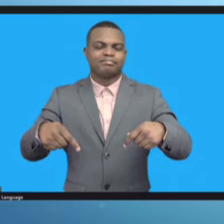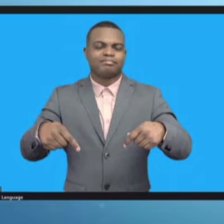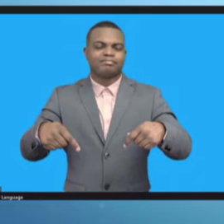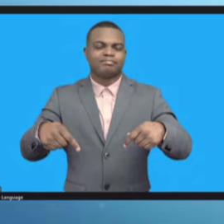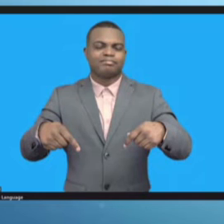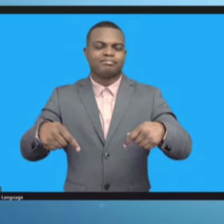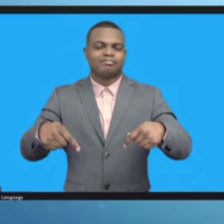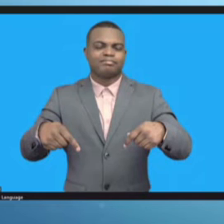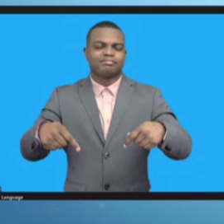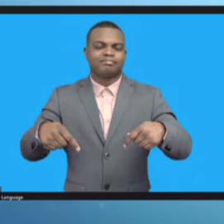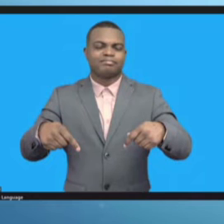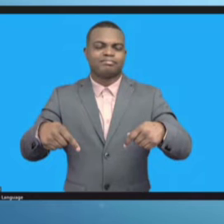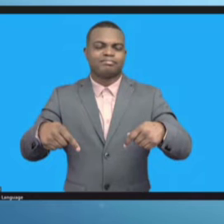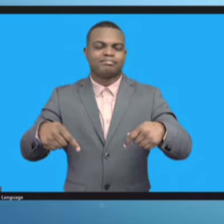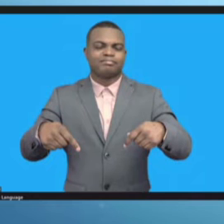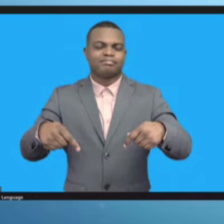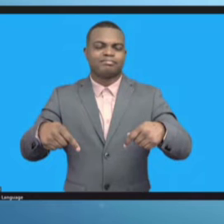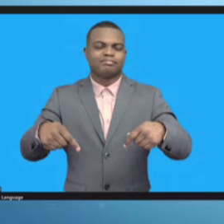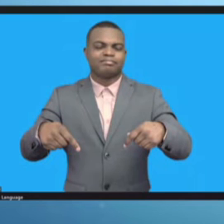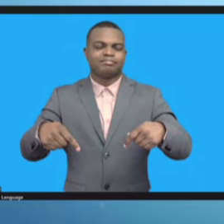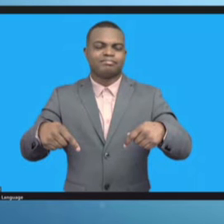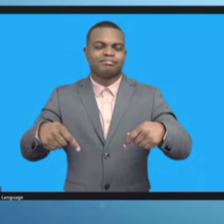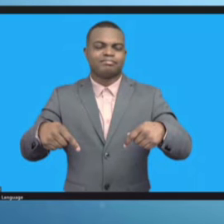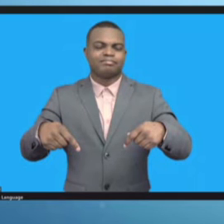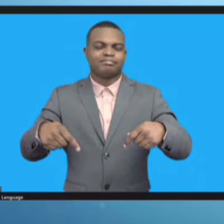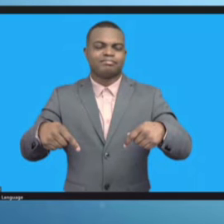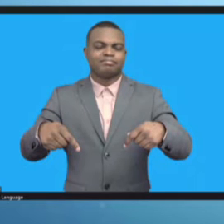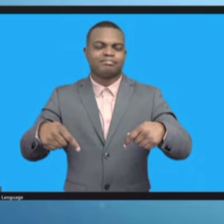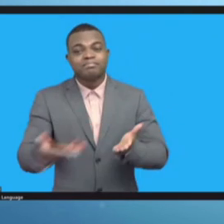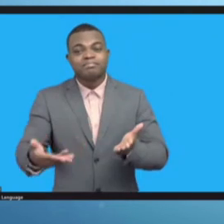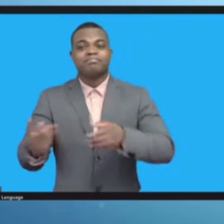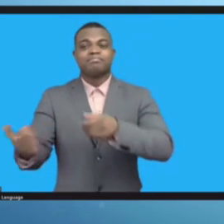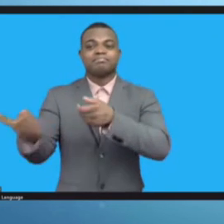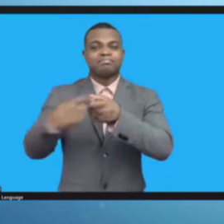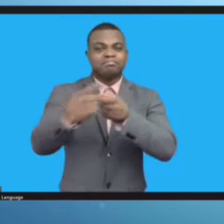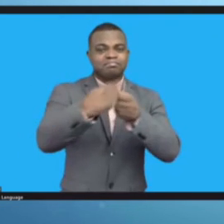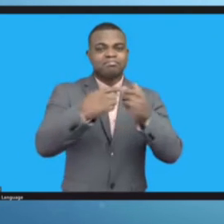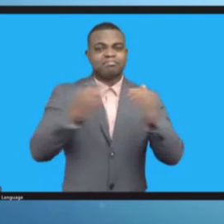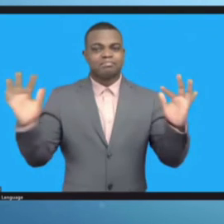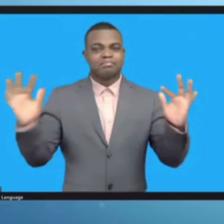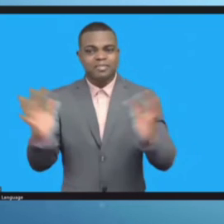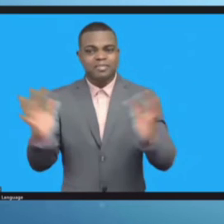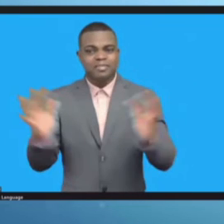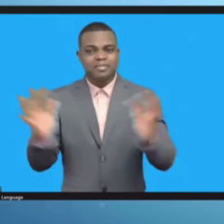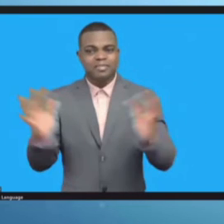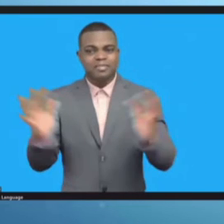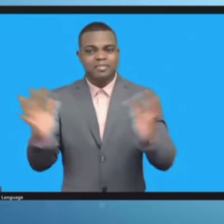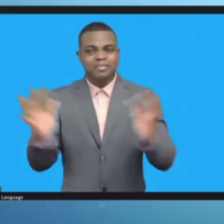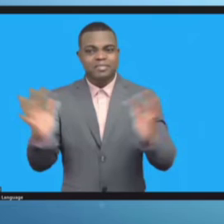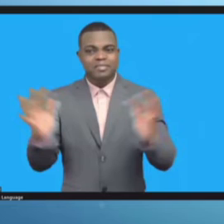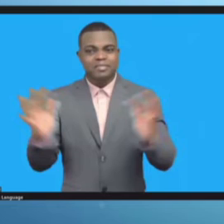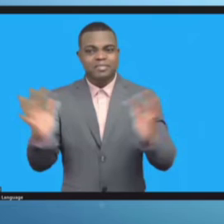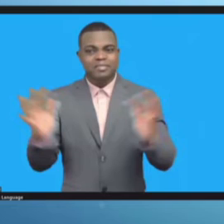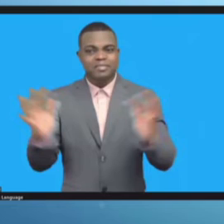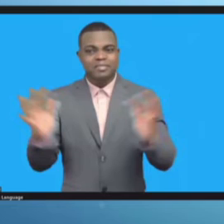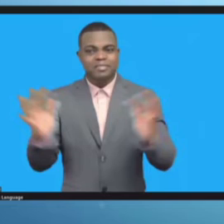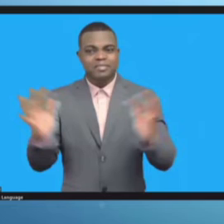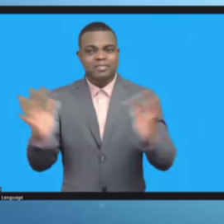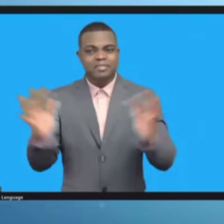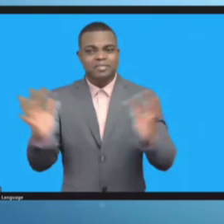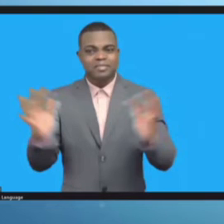上台做演讲。那么，女士们、先生们，请欢迎我们